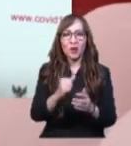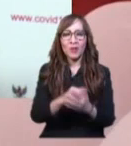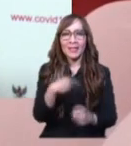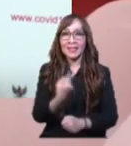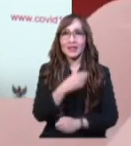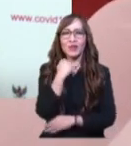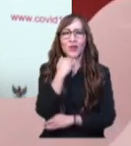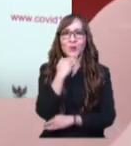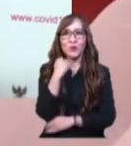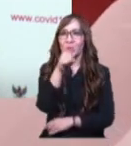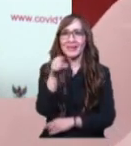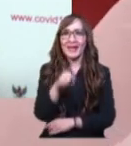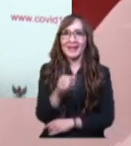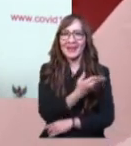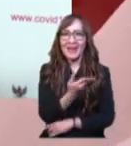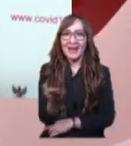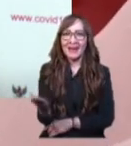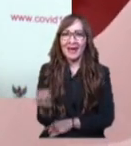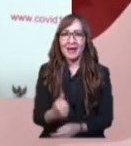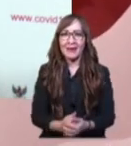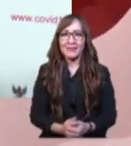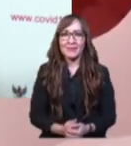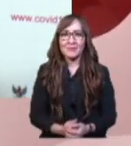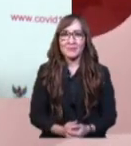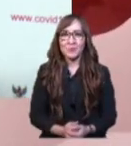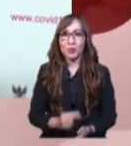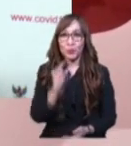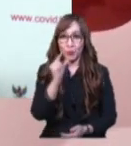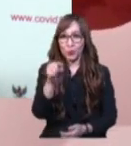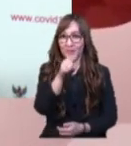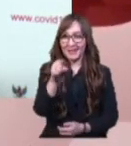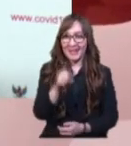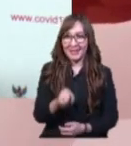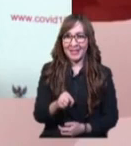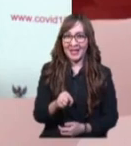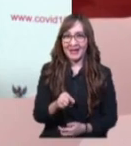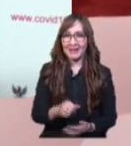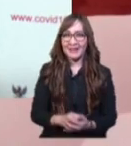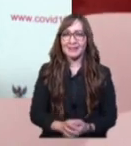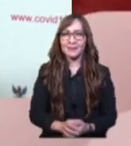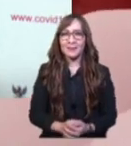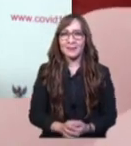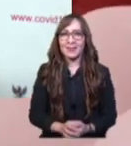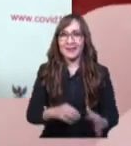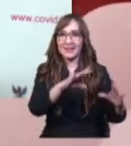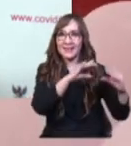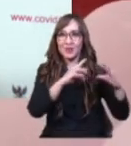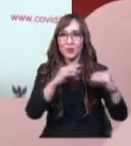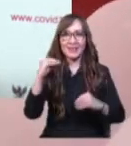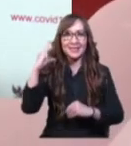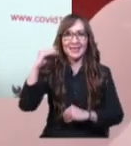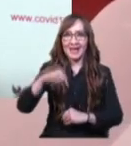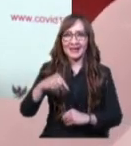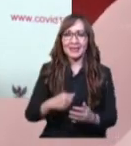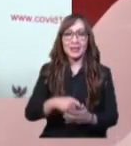menunggu pertanyaan Anda, baik awak media maupun masyarakat, untuk bertanya kepada narasumber pada diskusi siang hari